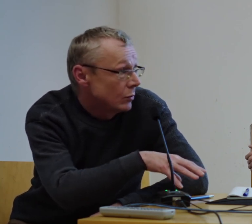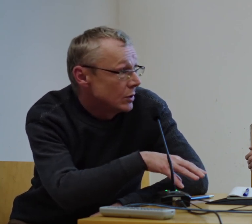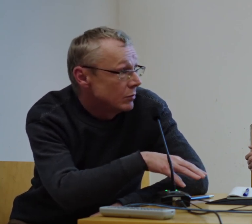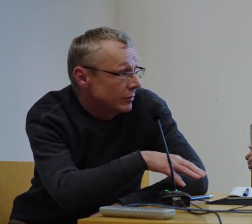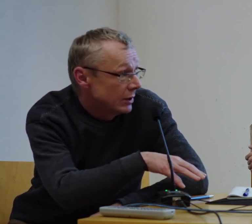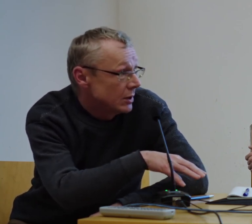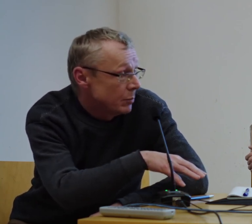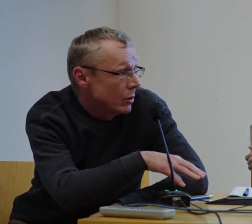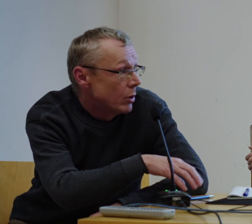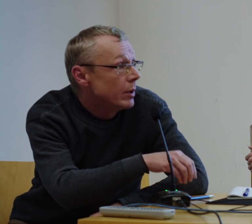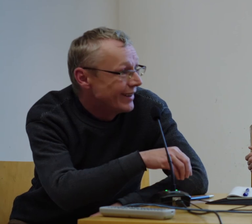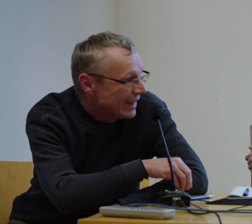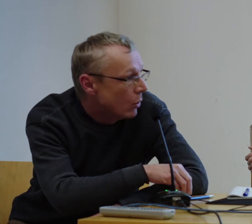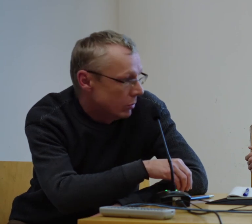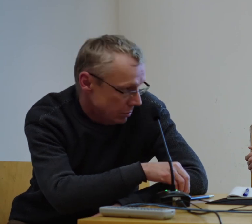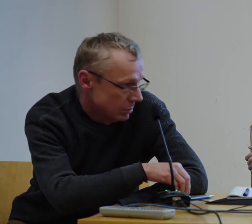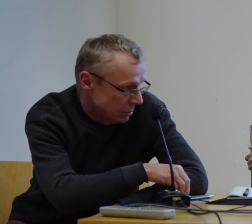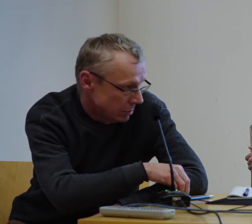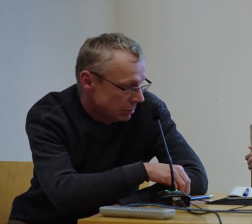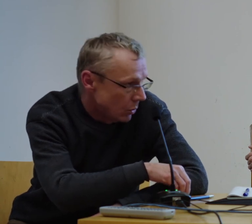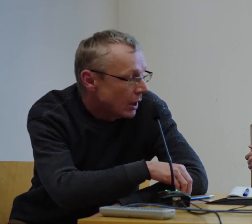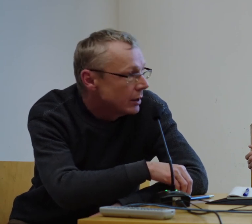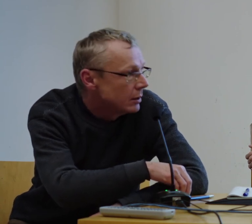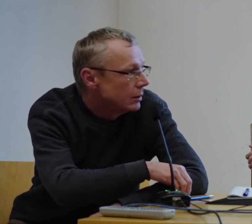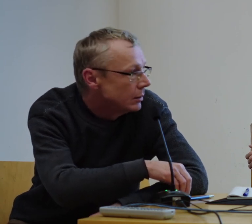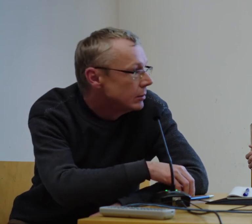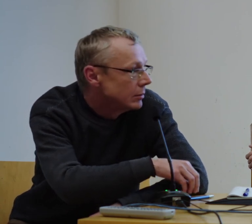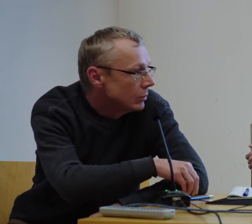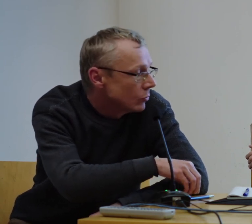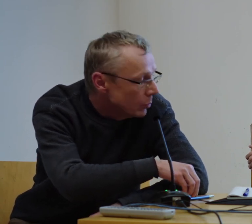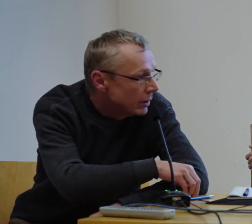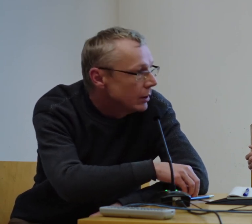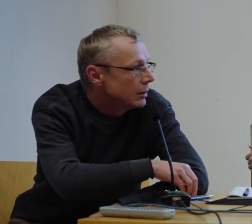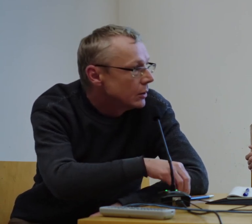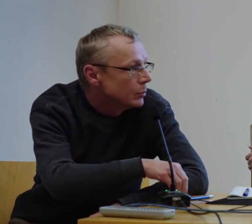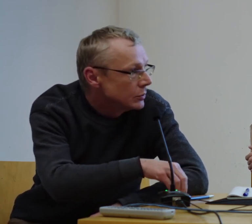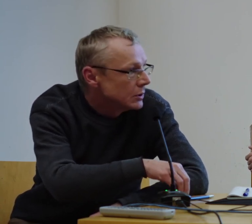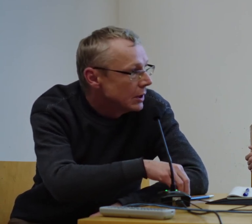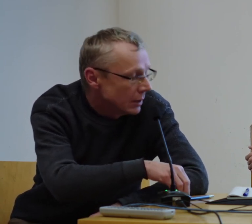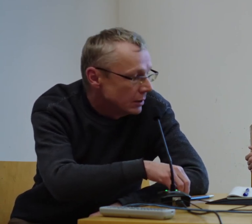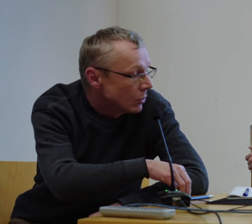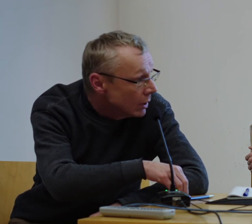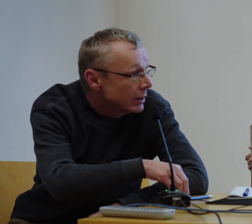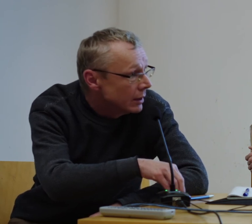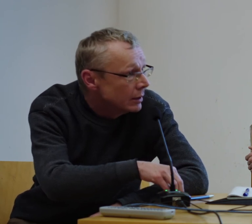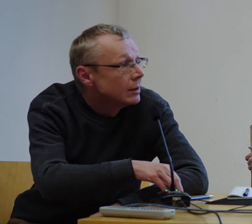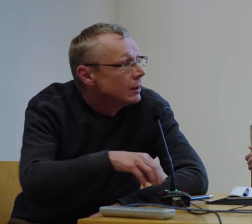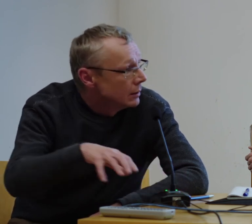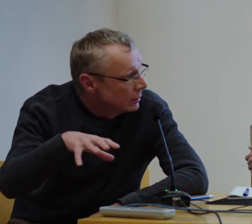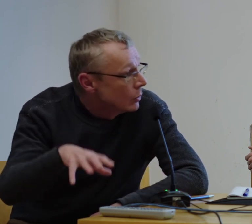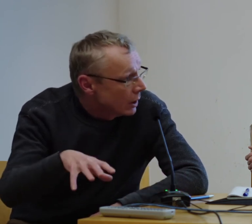komplexnosti těch situací, ve kterých se pohybujeme jako konkrétní osoby, jako prostě nějaký role